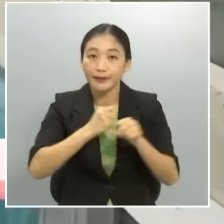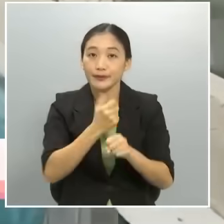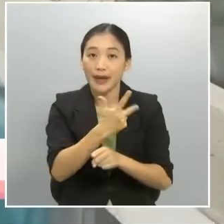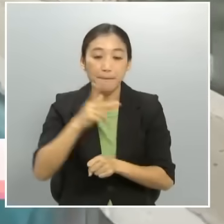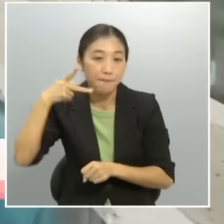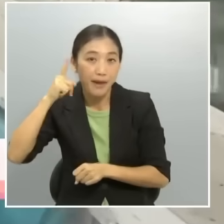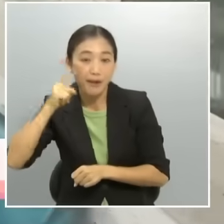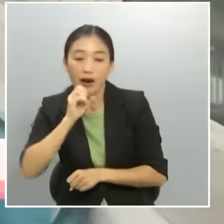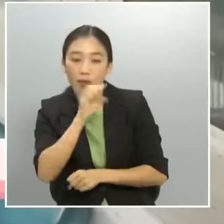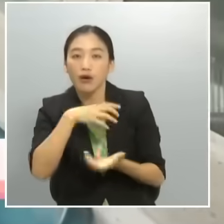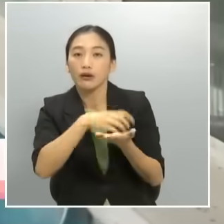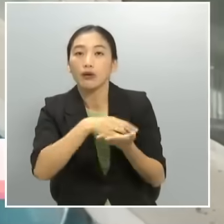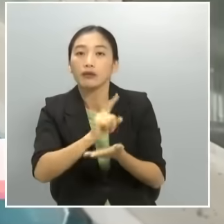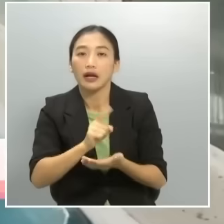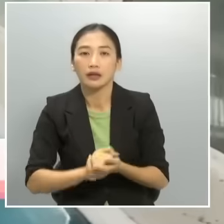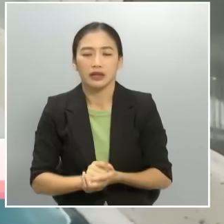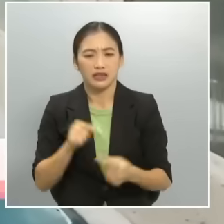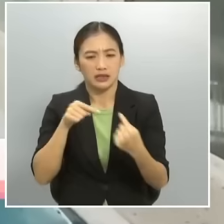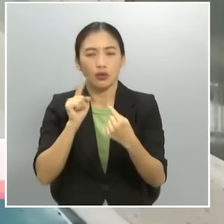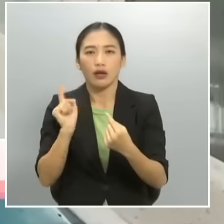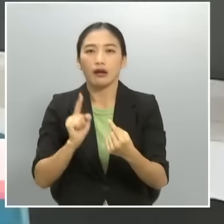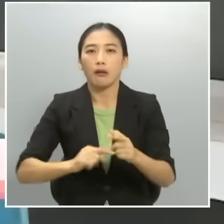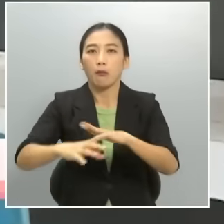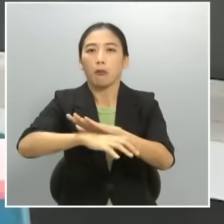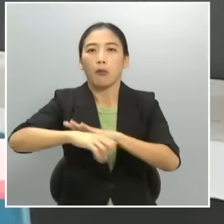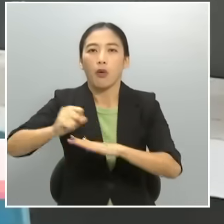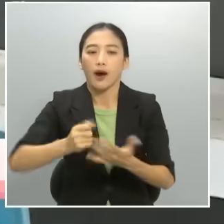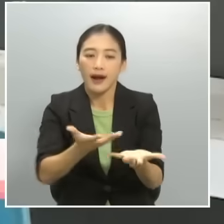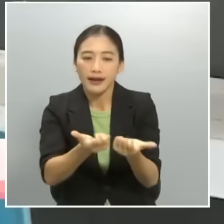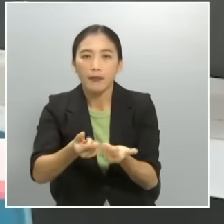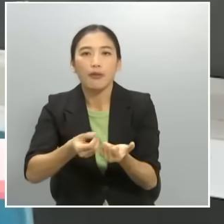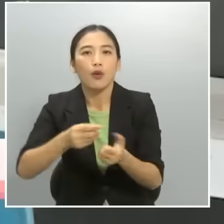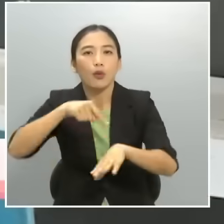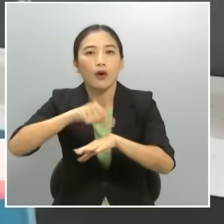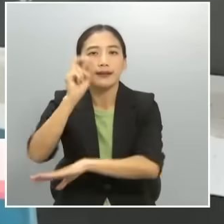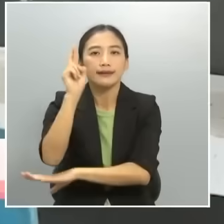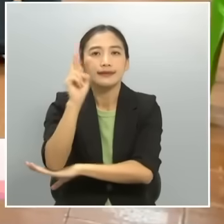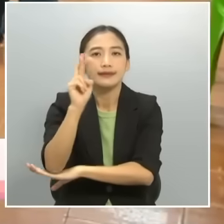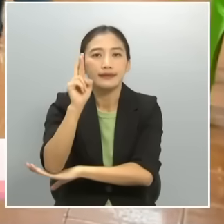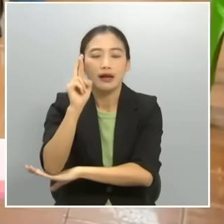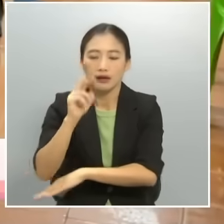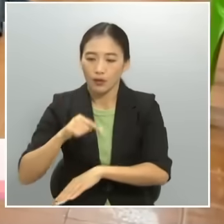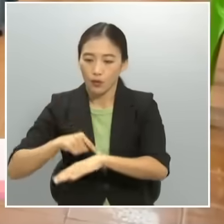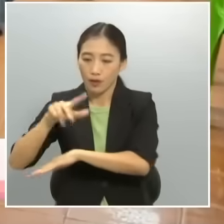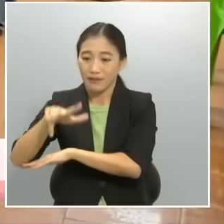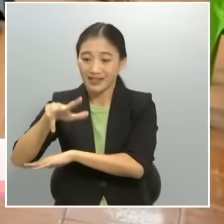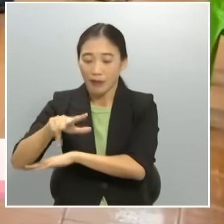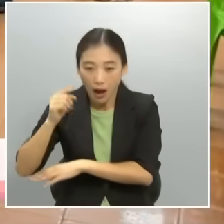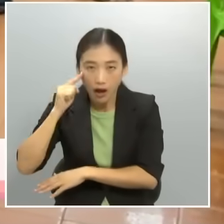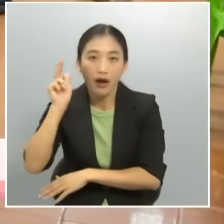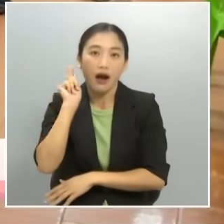งวันน้องสาวมารู้ตอนบ่ายสองว่าอัมพลมารับเด็กไปก่อนแล้วพอน้องรู้ก็เลยรีบไปแจ้งความแล้วก็ช่วย